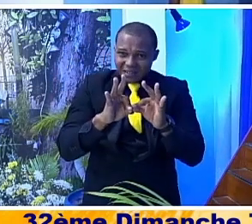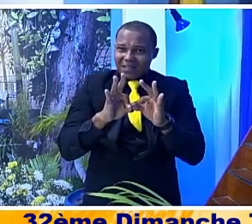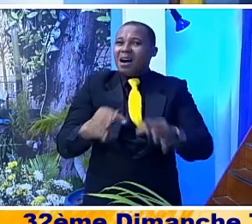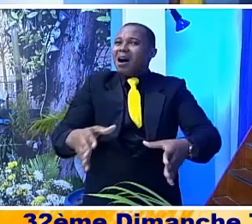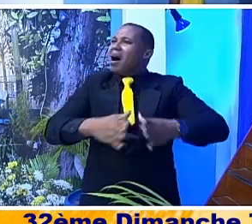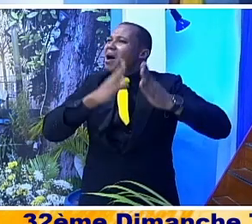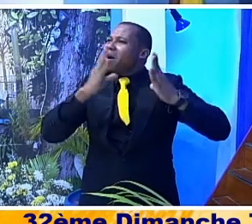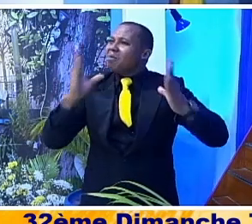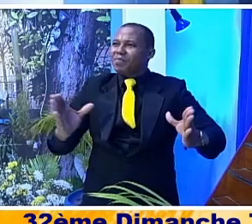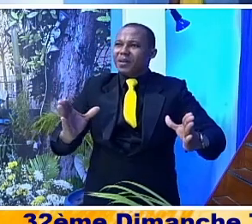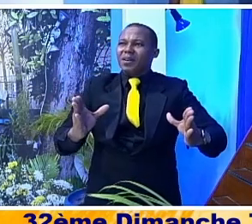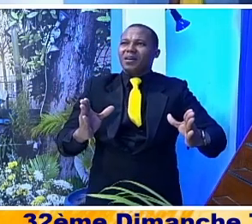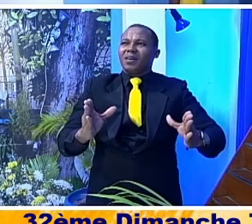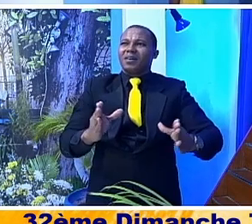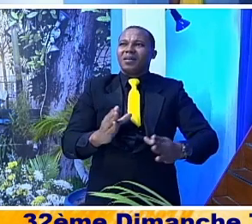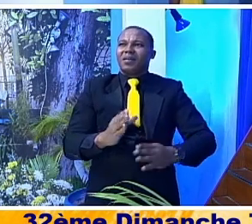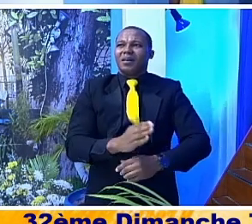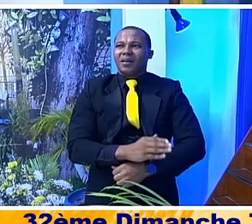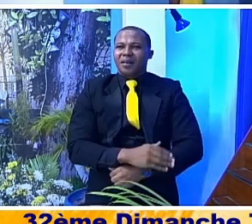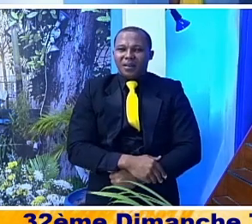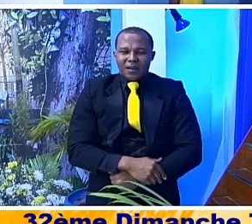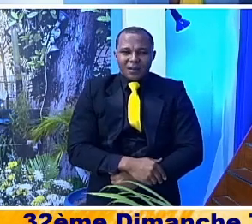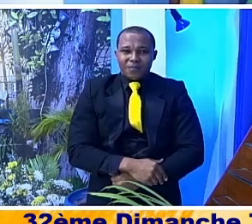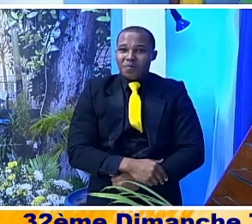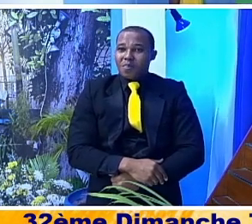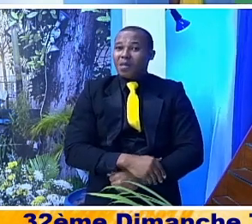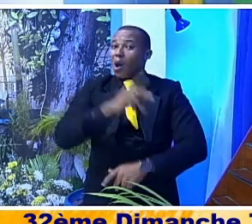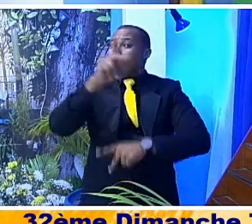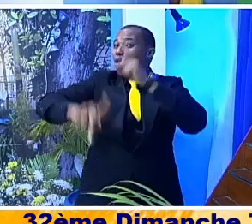Nous défendons la chanti pour le pays, c'est bien ça.